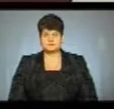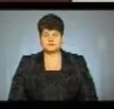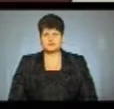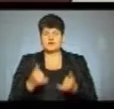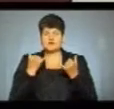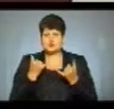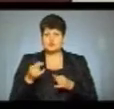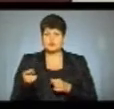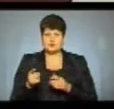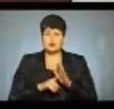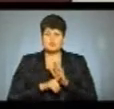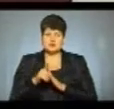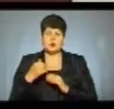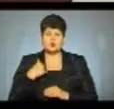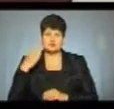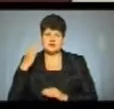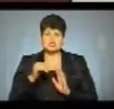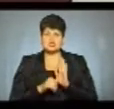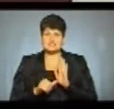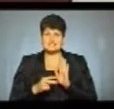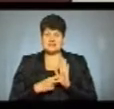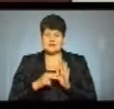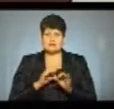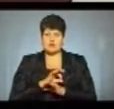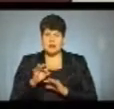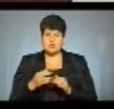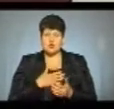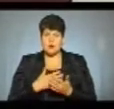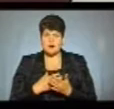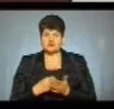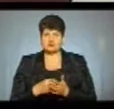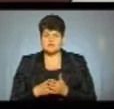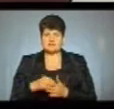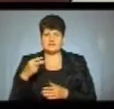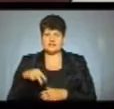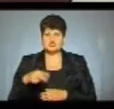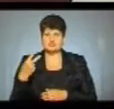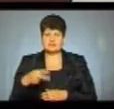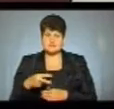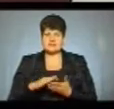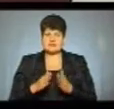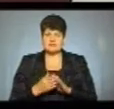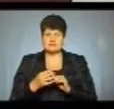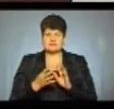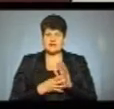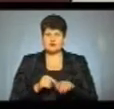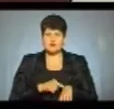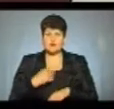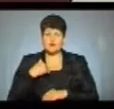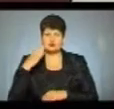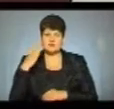Сьогодні в Тернополі розпочалось голосування за 67 проєктів громадського бюджету 2020. Станом на 19-ту годину